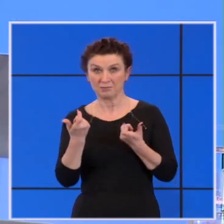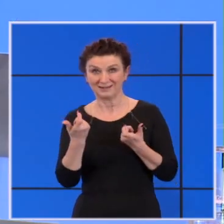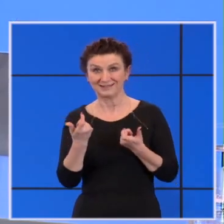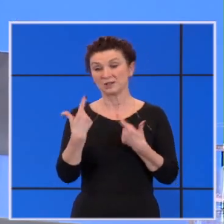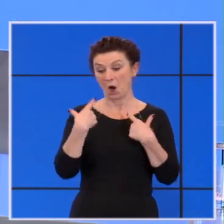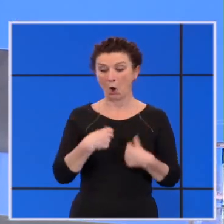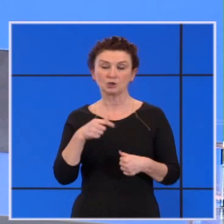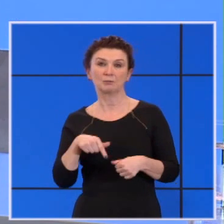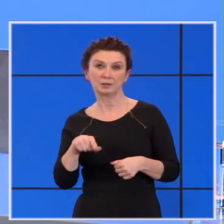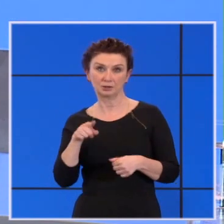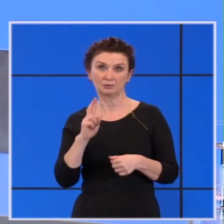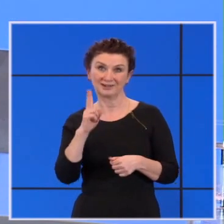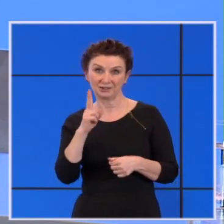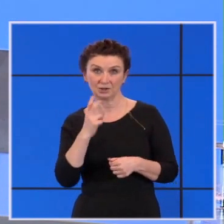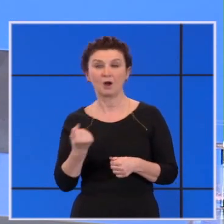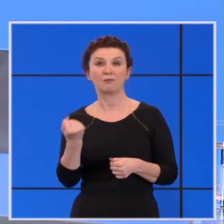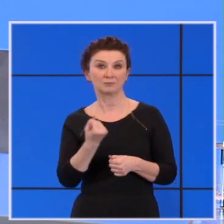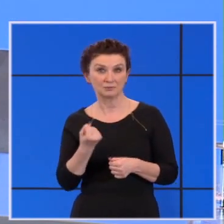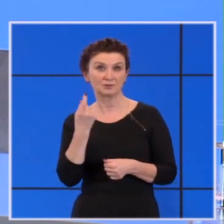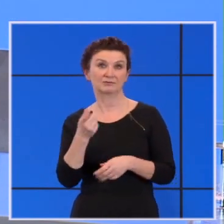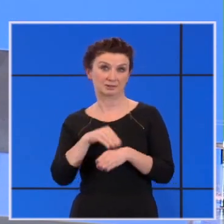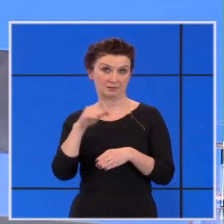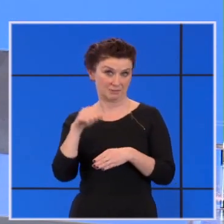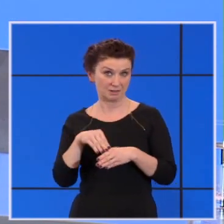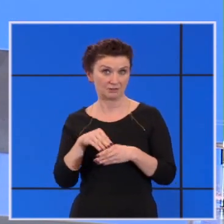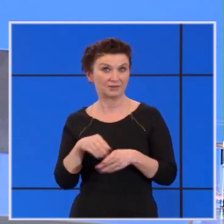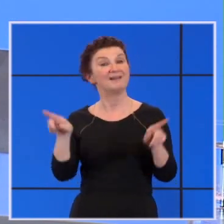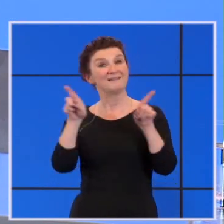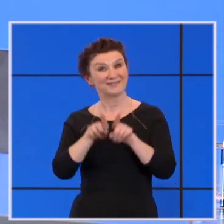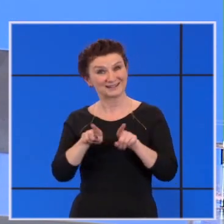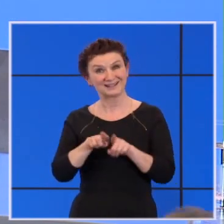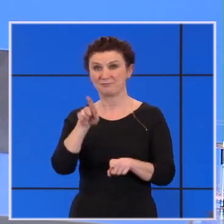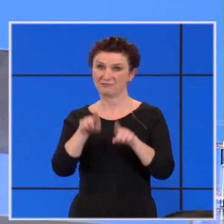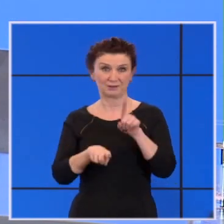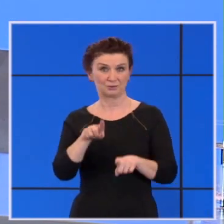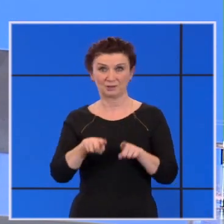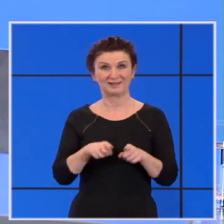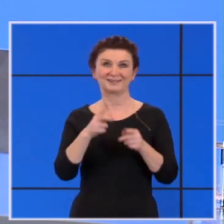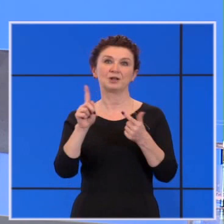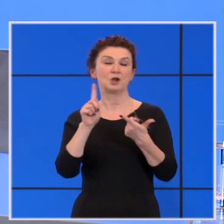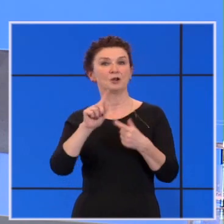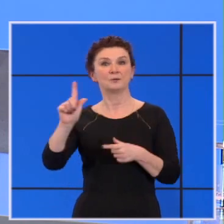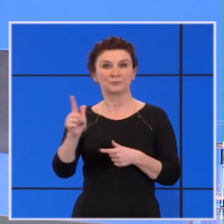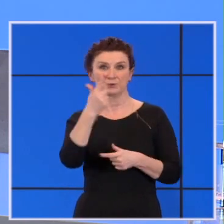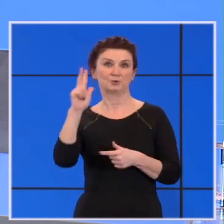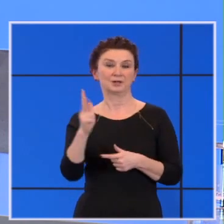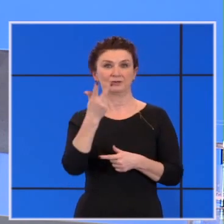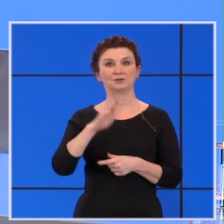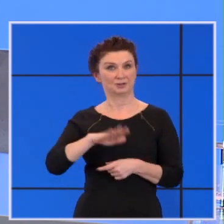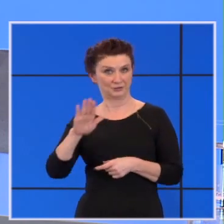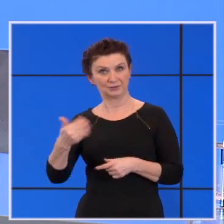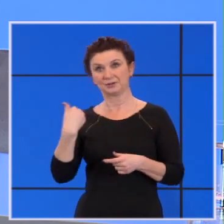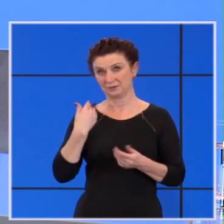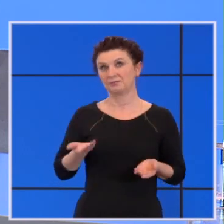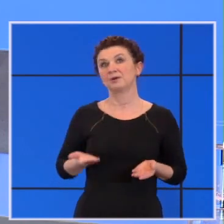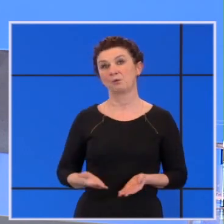dziecka z metodą in vitro w sposób naturalny urodziły swoje kolejne dzieci, więc to także daje tą szansę na przyszłość. Takie przypadki także